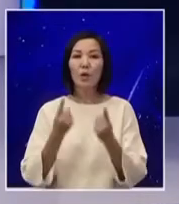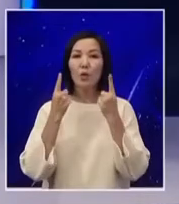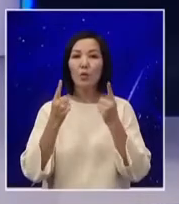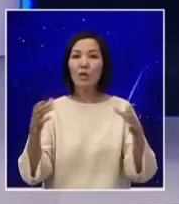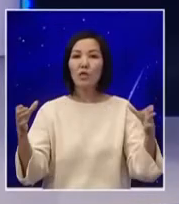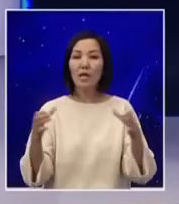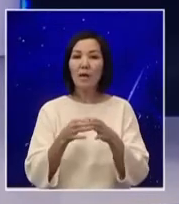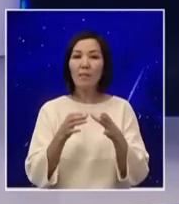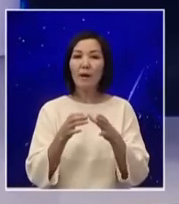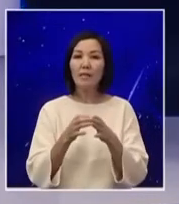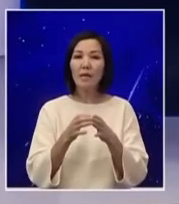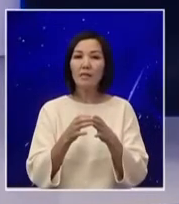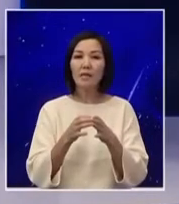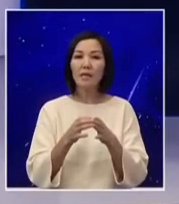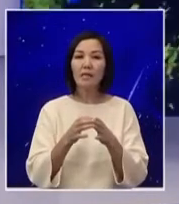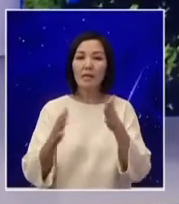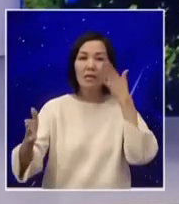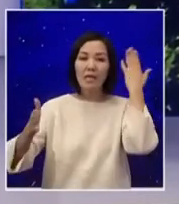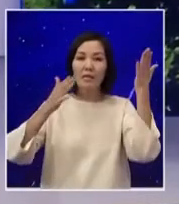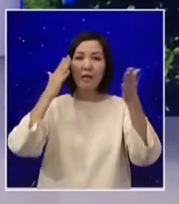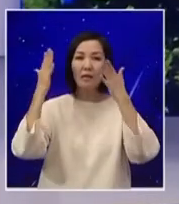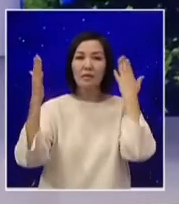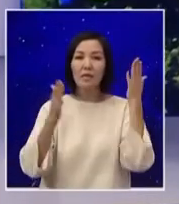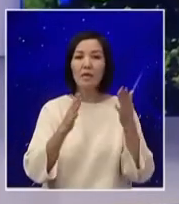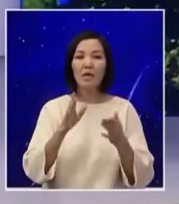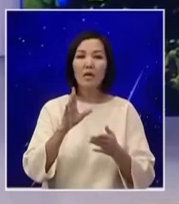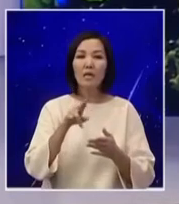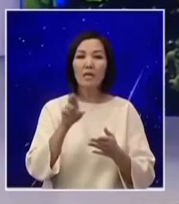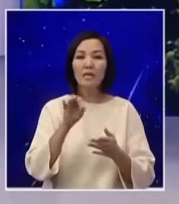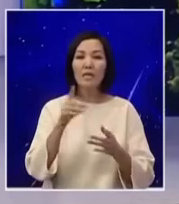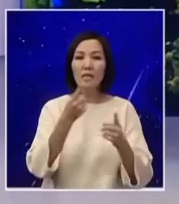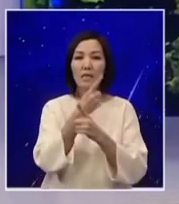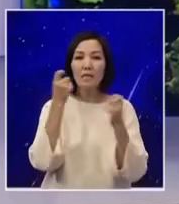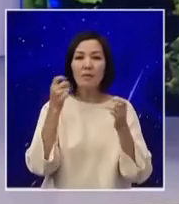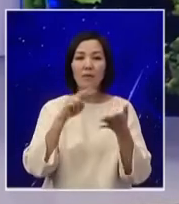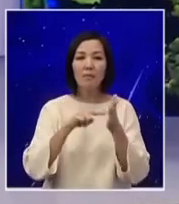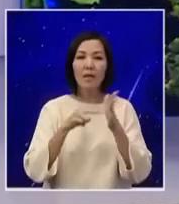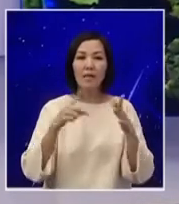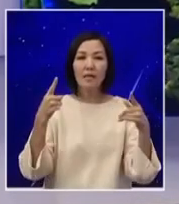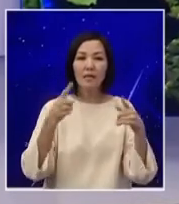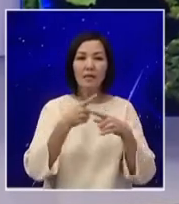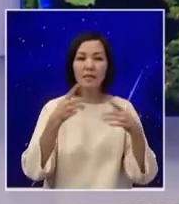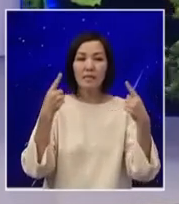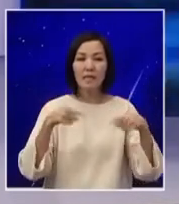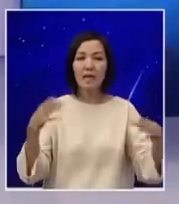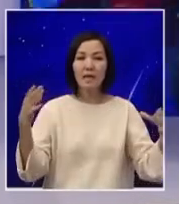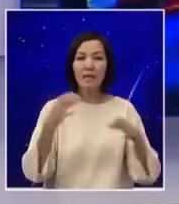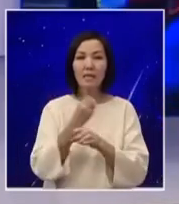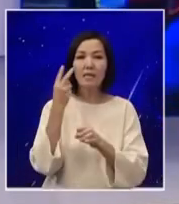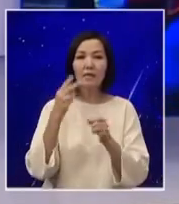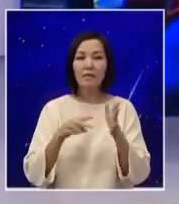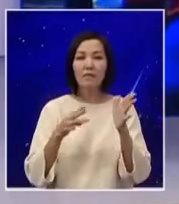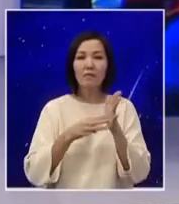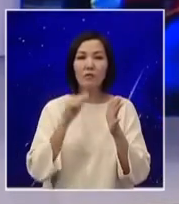крупнейшая компания в индустрии развлечений уолт дисней сообщила о планах сократить 28 тысяч сотрудников